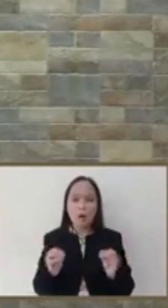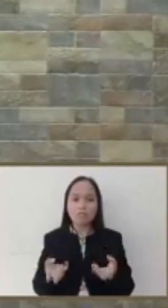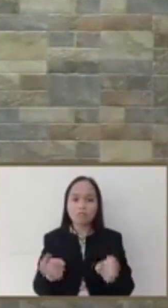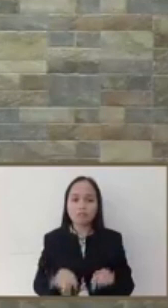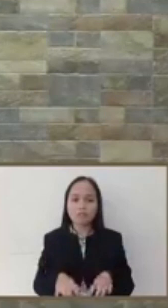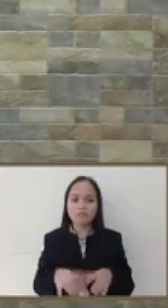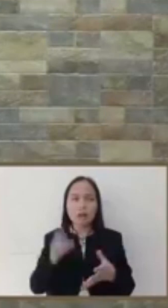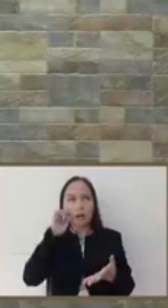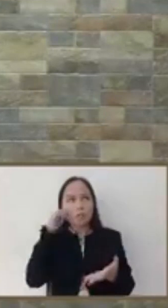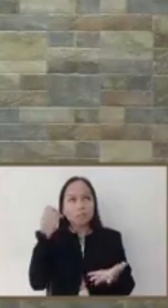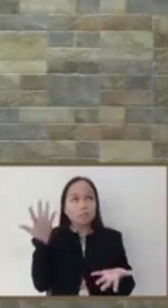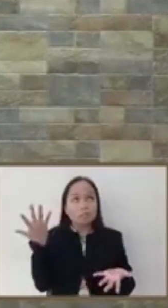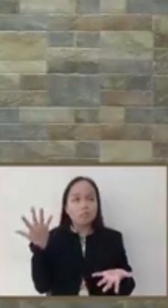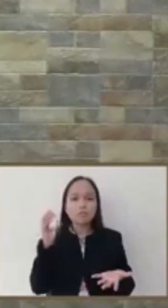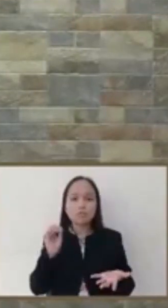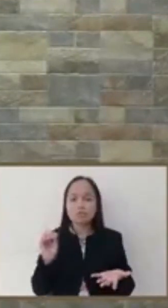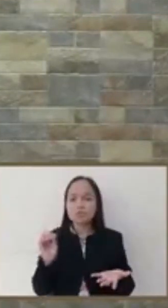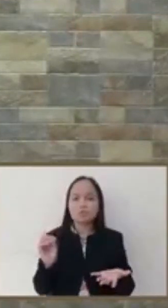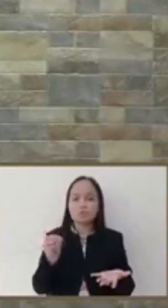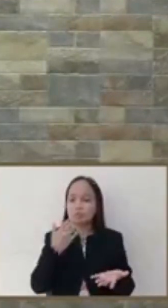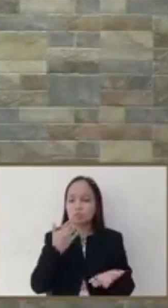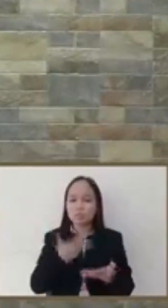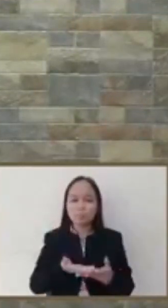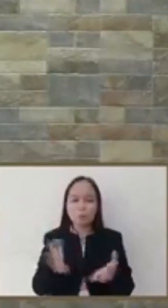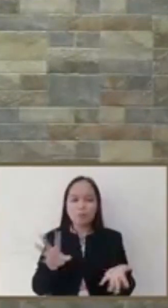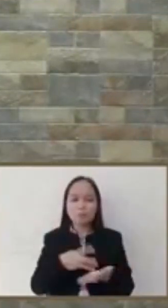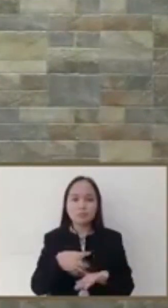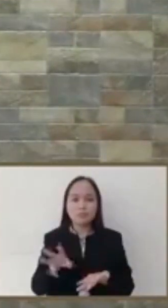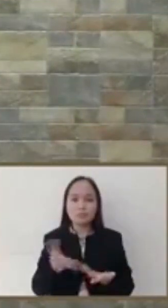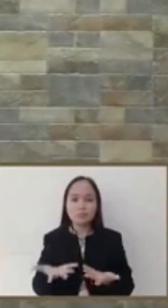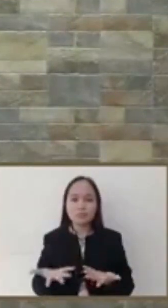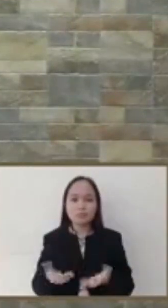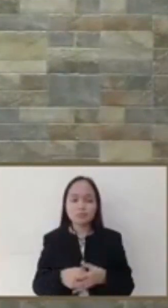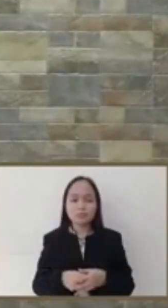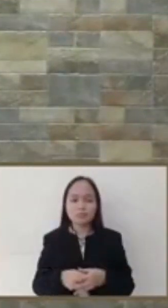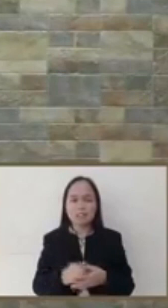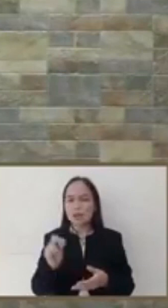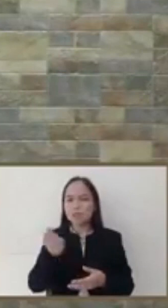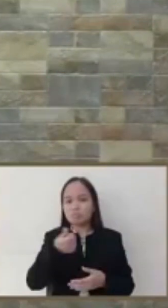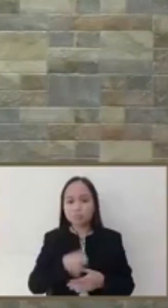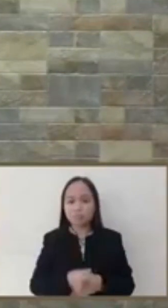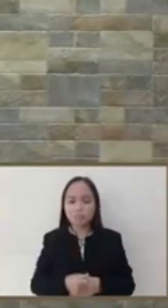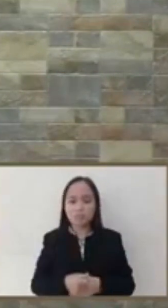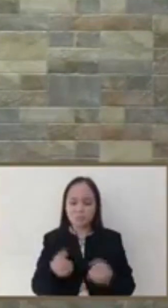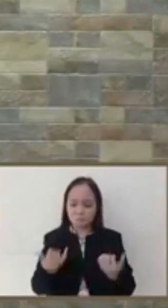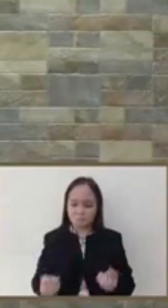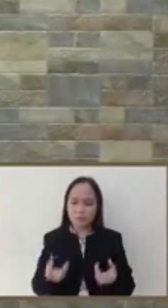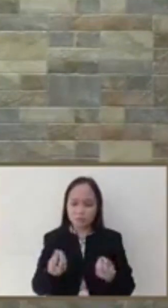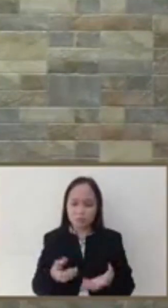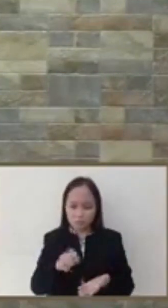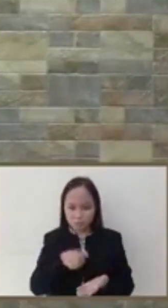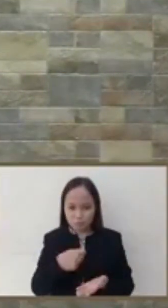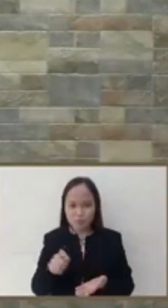It sounds nothing and good for nothing. Yeah. Sayang mga kapatid, marami mga talents.